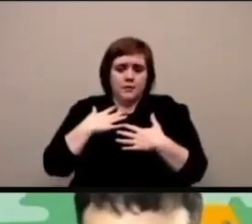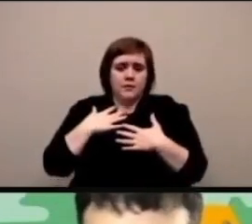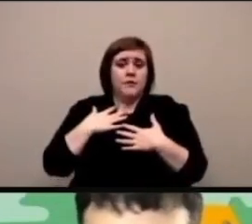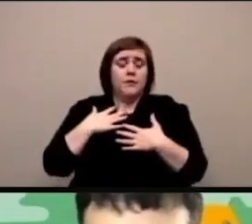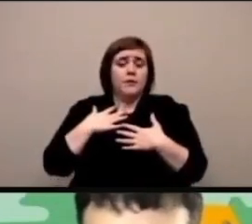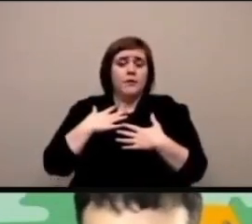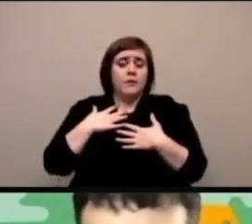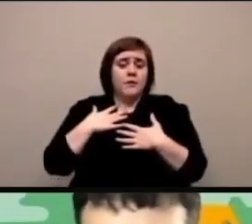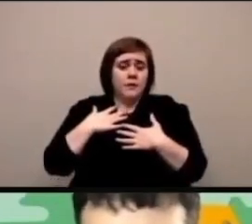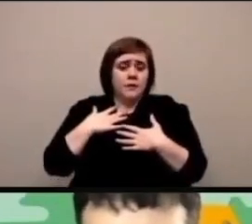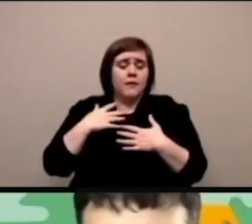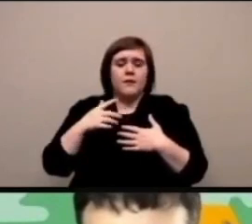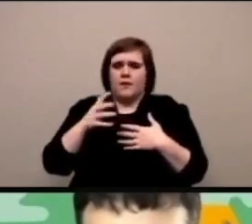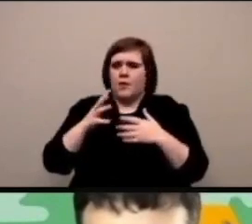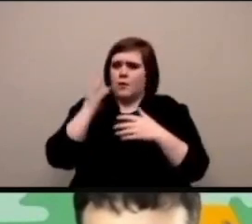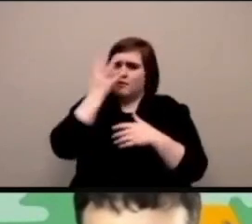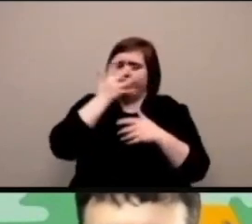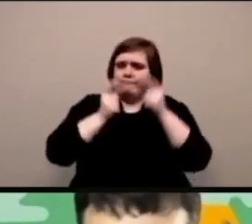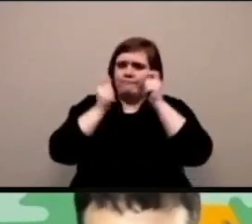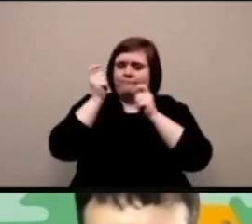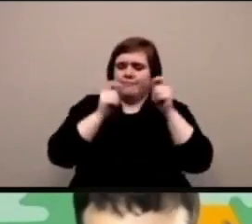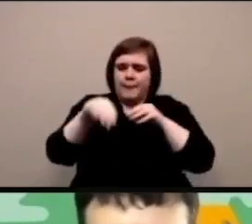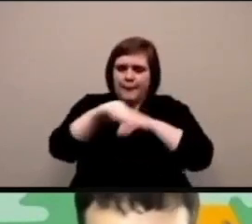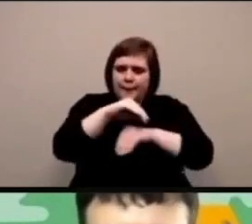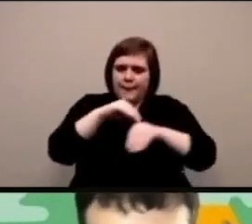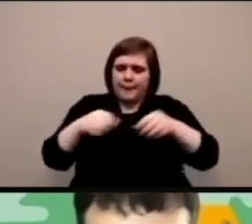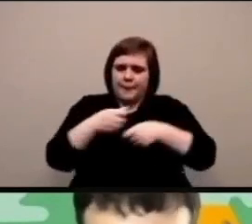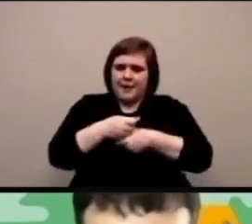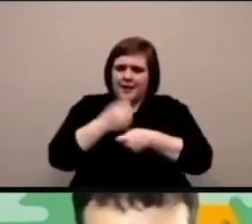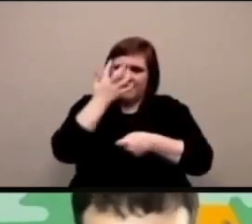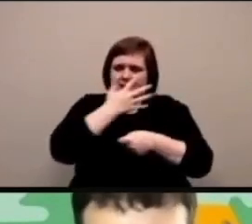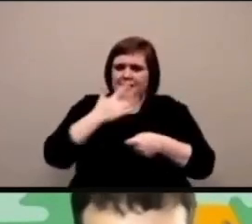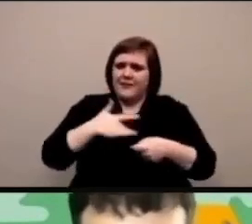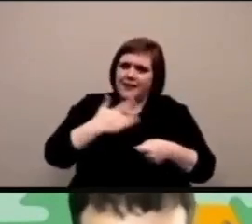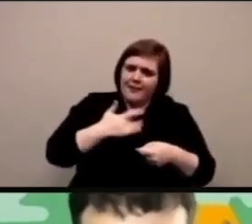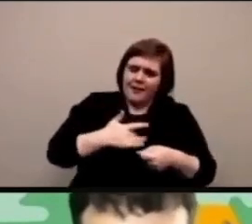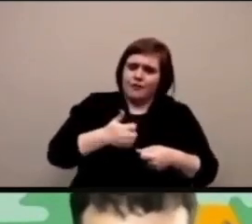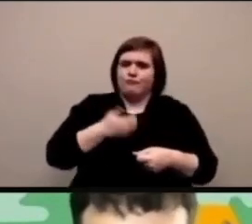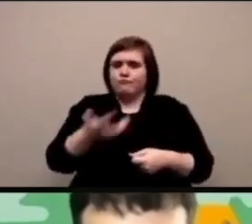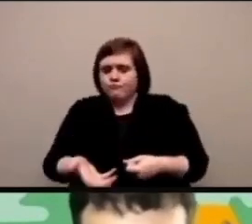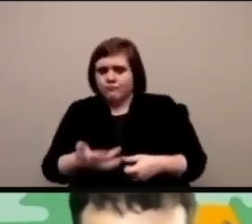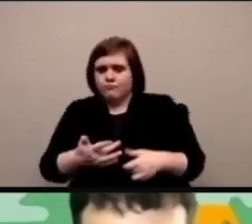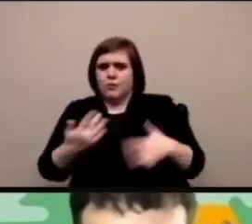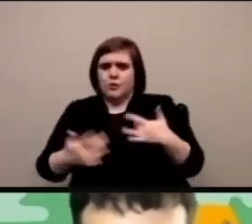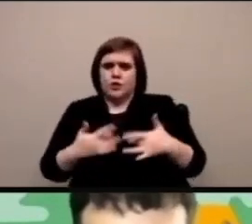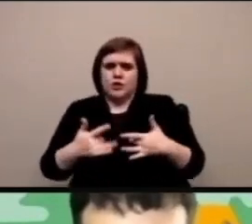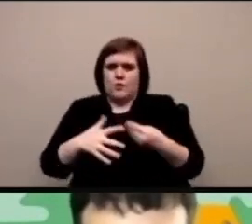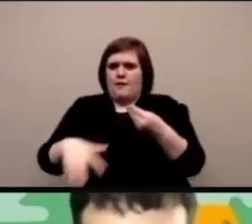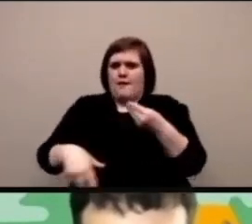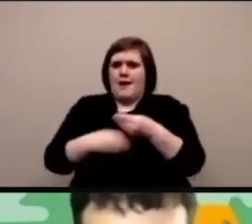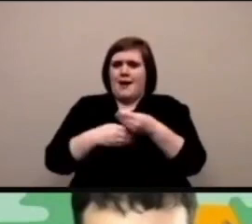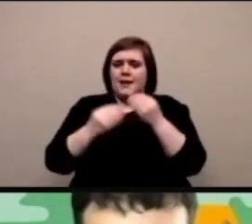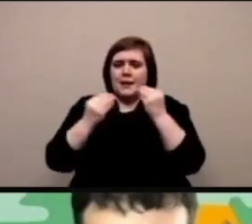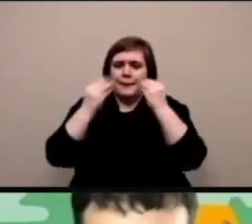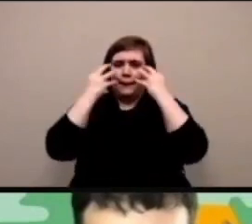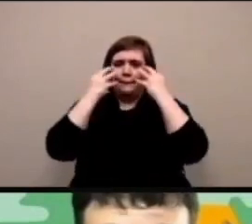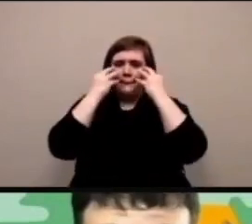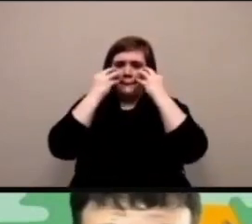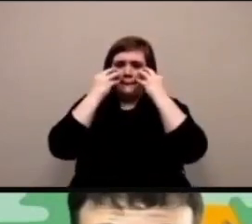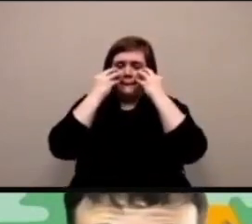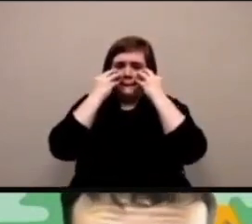そうですね私の場合はすごく